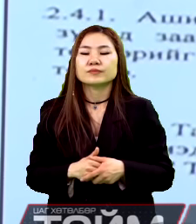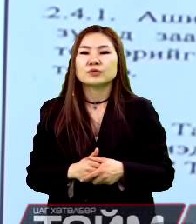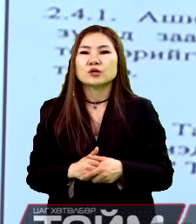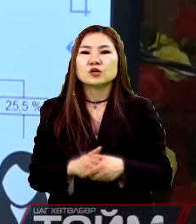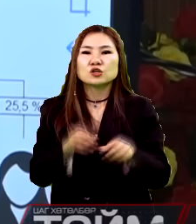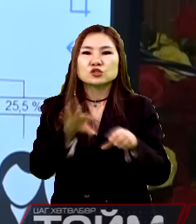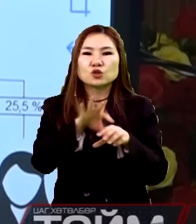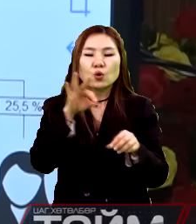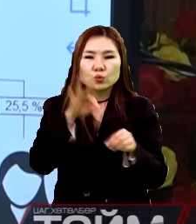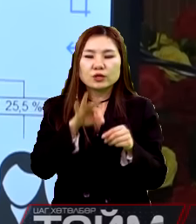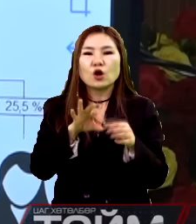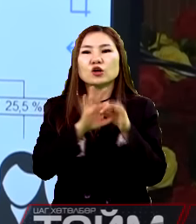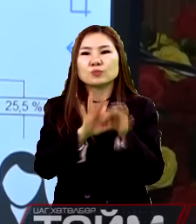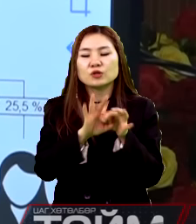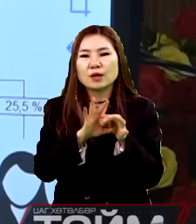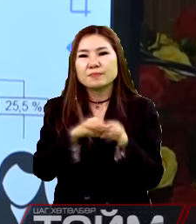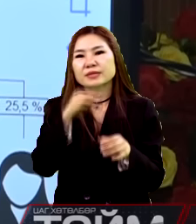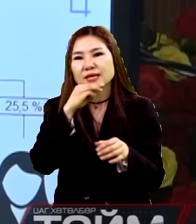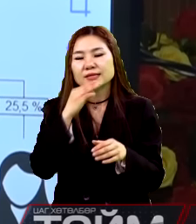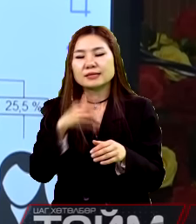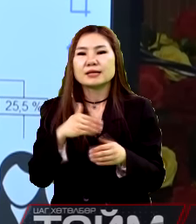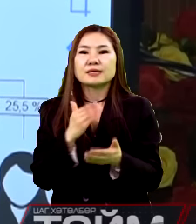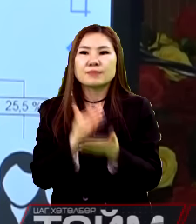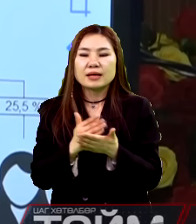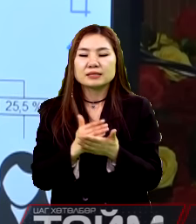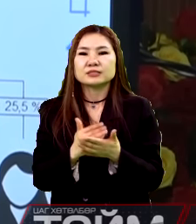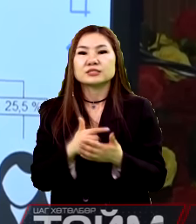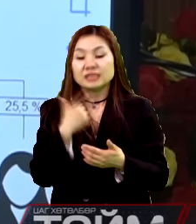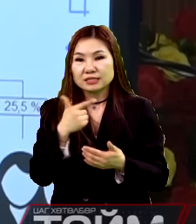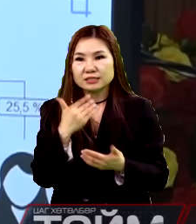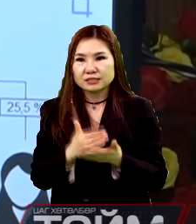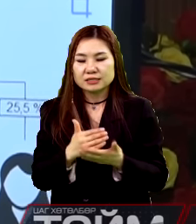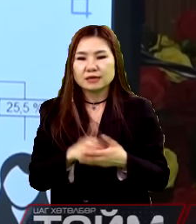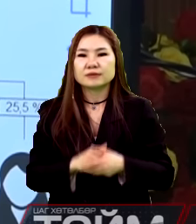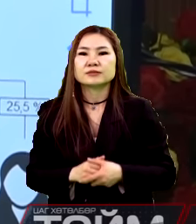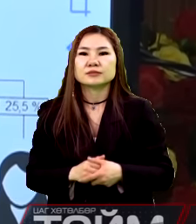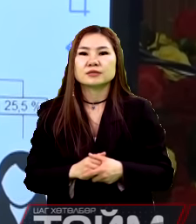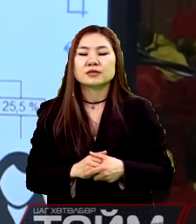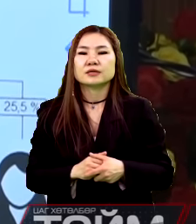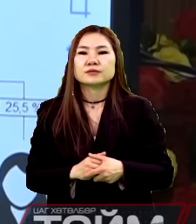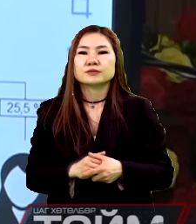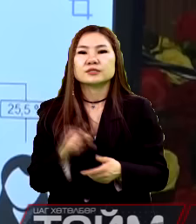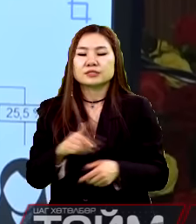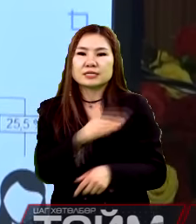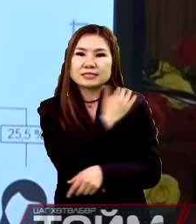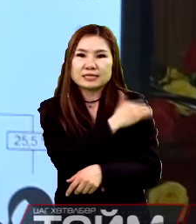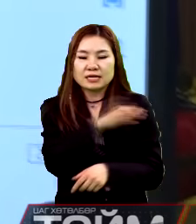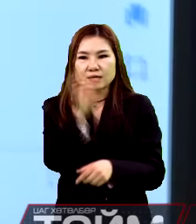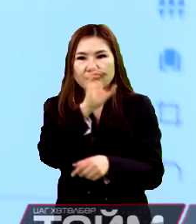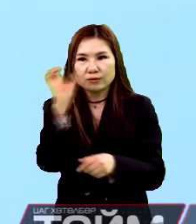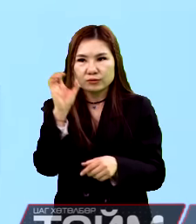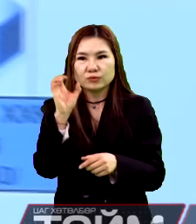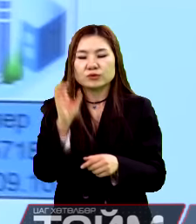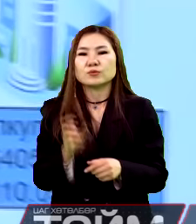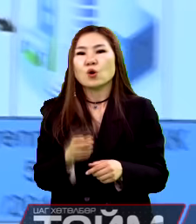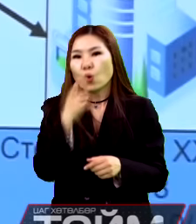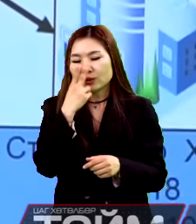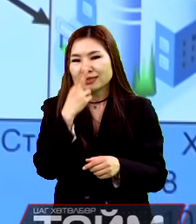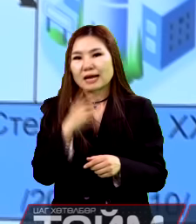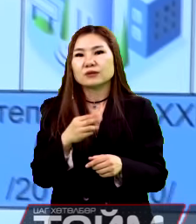сонгол ойрцсон байна гэж харагдтай бол бас Монгол улсын цагдаагийн байгууллага тэр дундаа мөрдөх байгууллага зүгээр нэг ийм эвлүүлэг